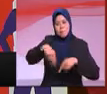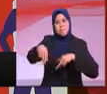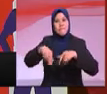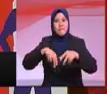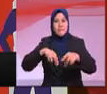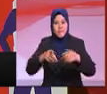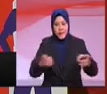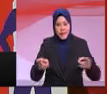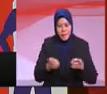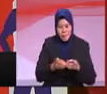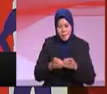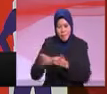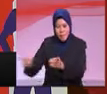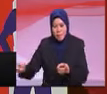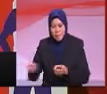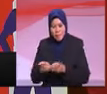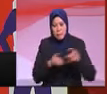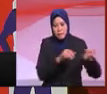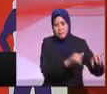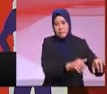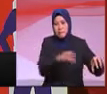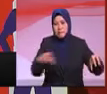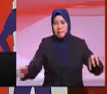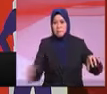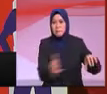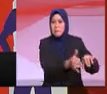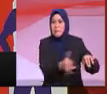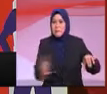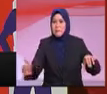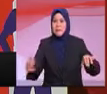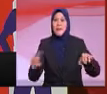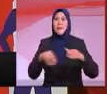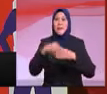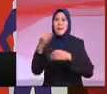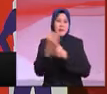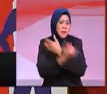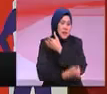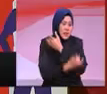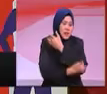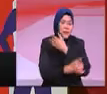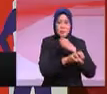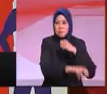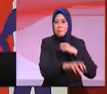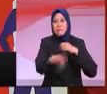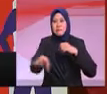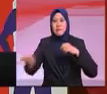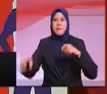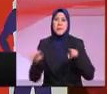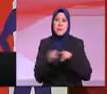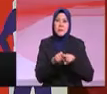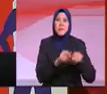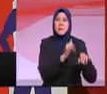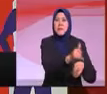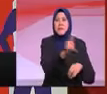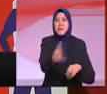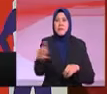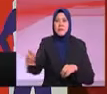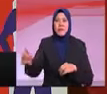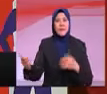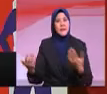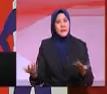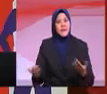satu daerah pada daerah lain dan satu negeri ke negeri yang lain ketika CMCO. Tapi apa yang